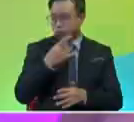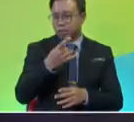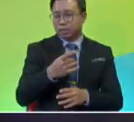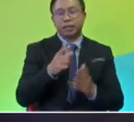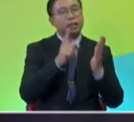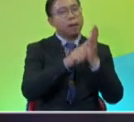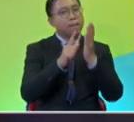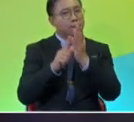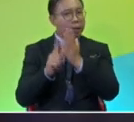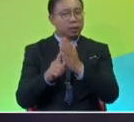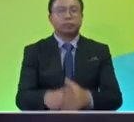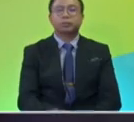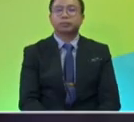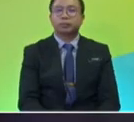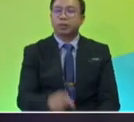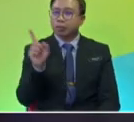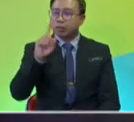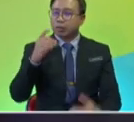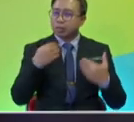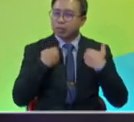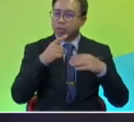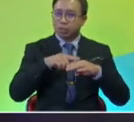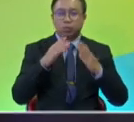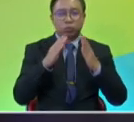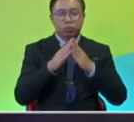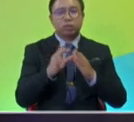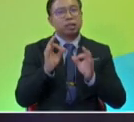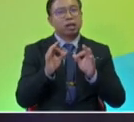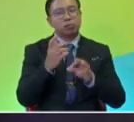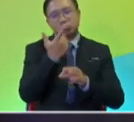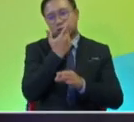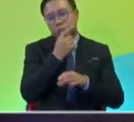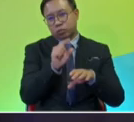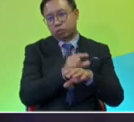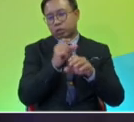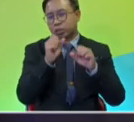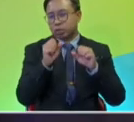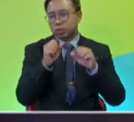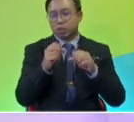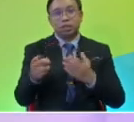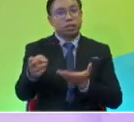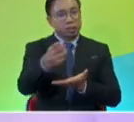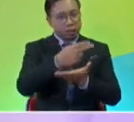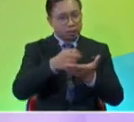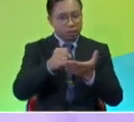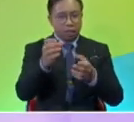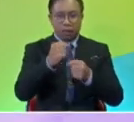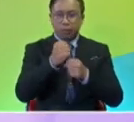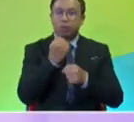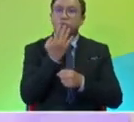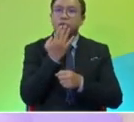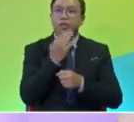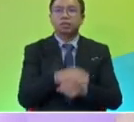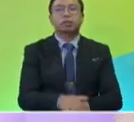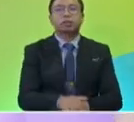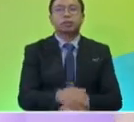tampalkan dialah mana yang ada je dekat rumah kalau tak nak gunakan tip kita boleh hiaskan kita ambil pensil warna ataupun